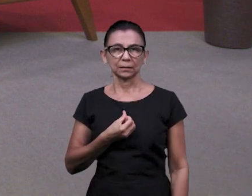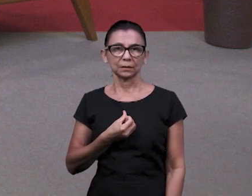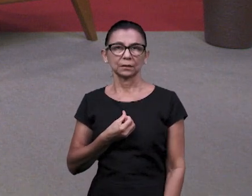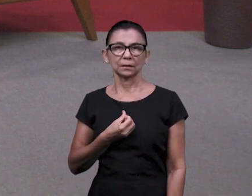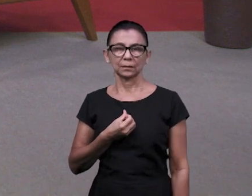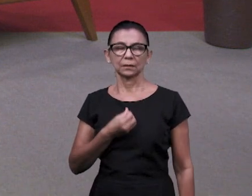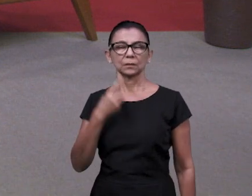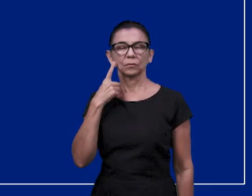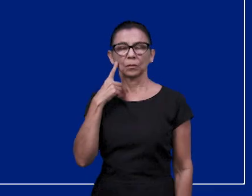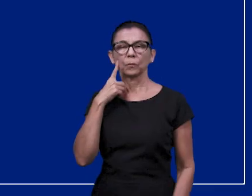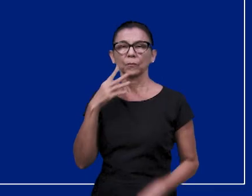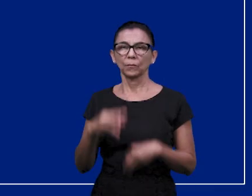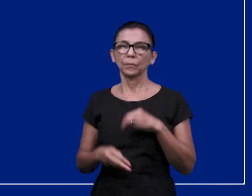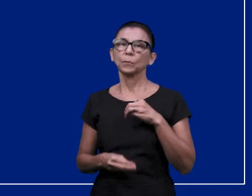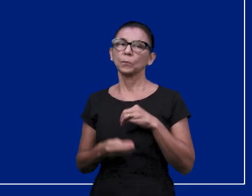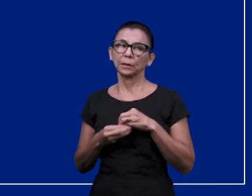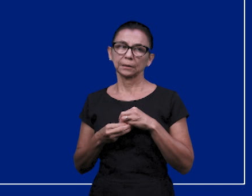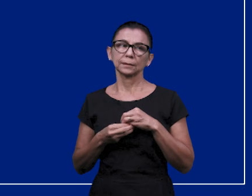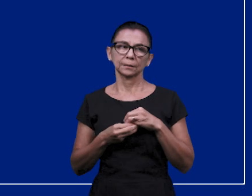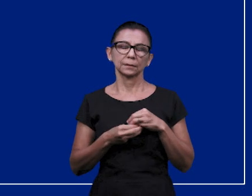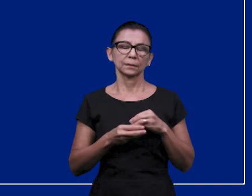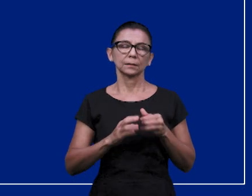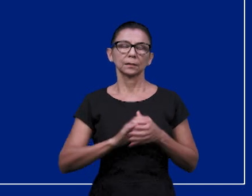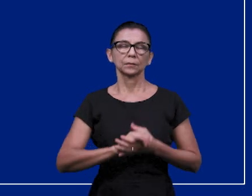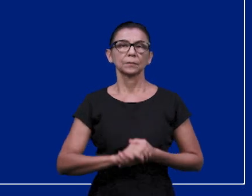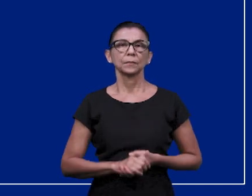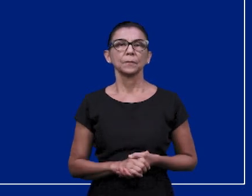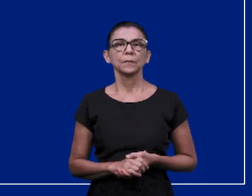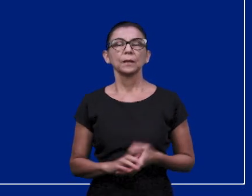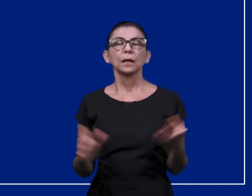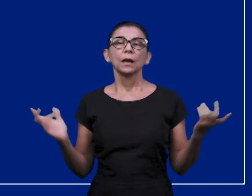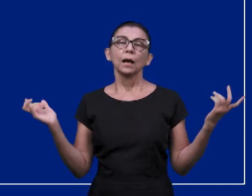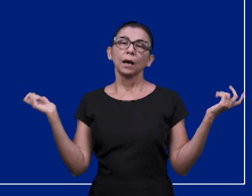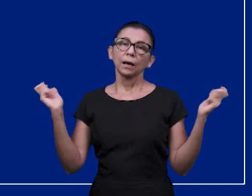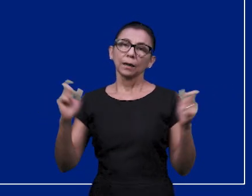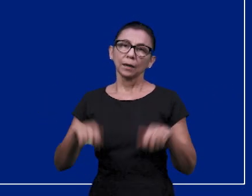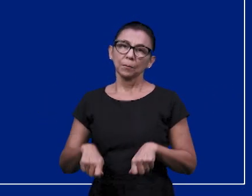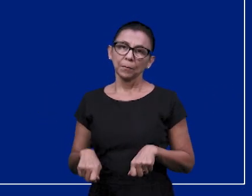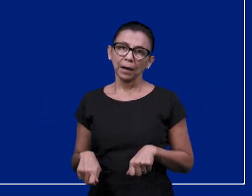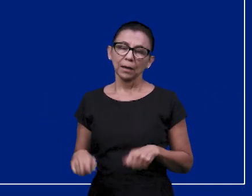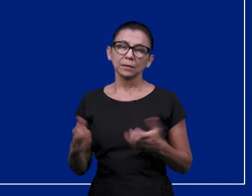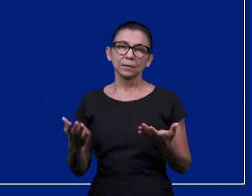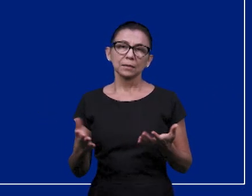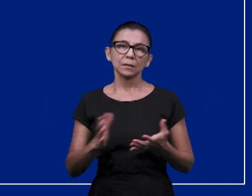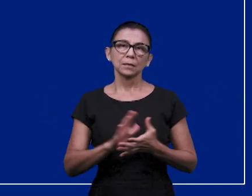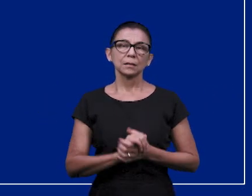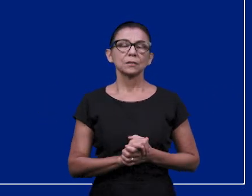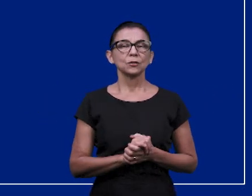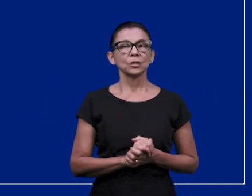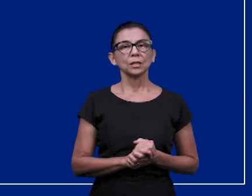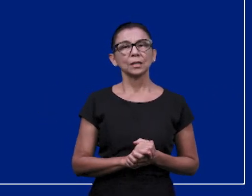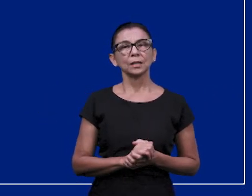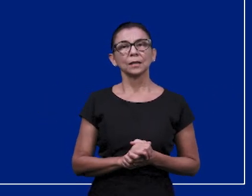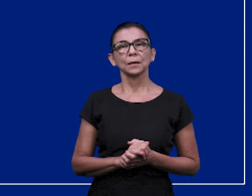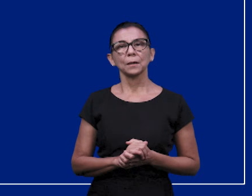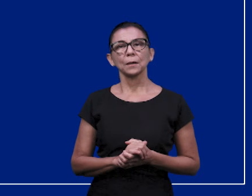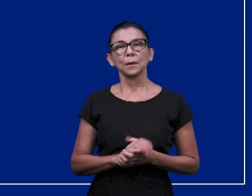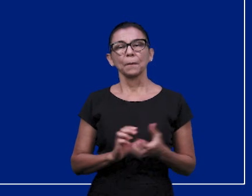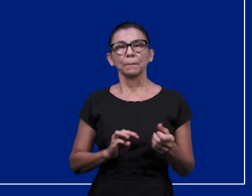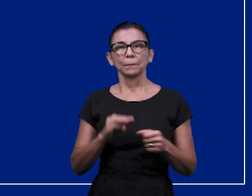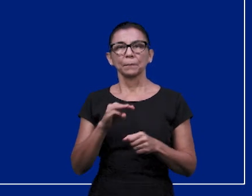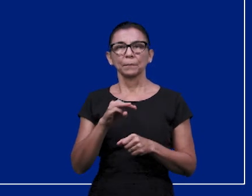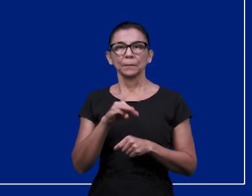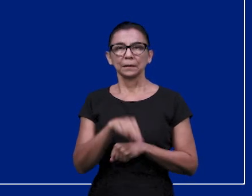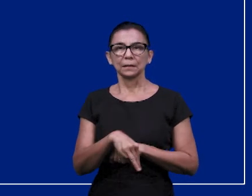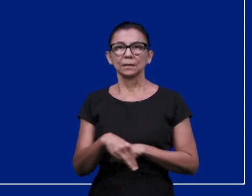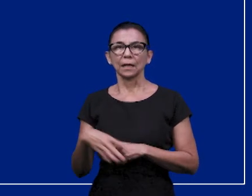bien ce que vous venez de dire, lequel nous a rendu aussi capables d'être ministres d'un Nouveau Testament, pas de